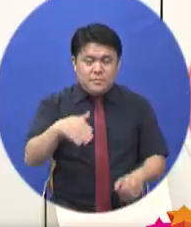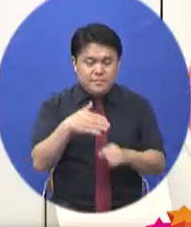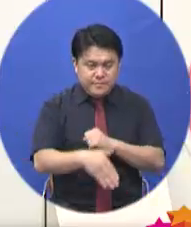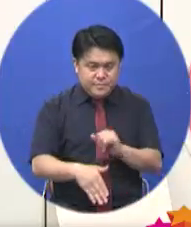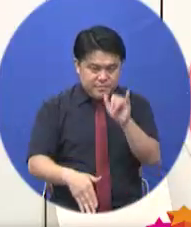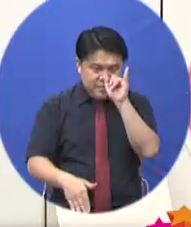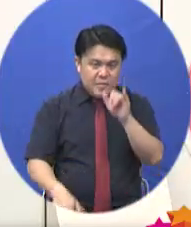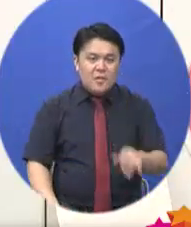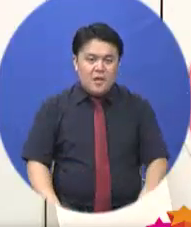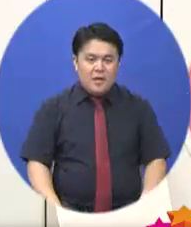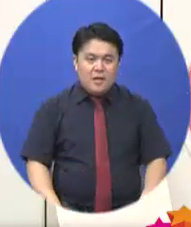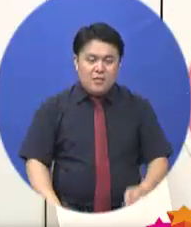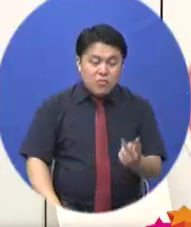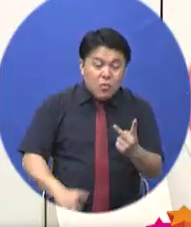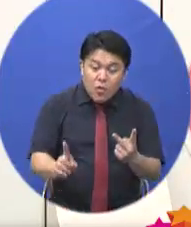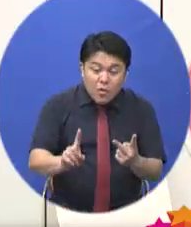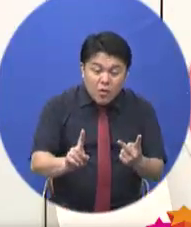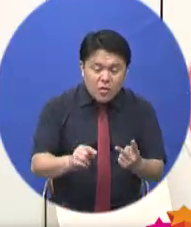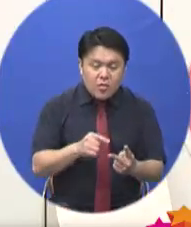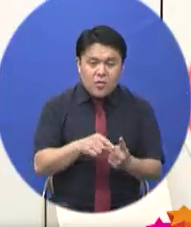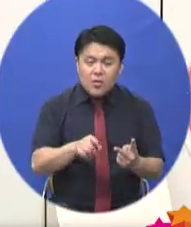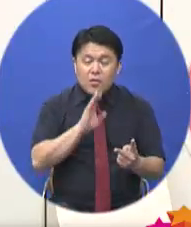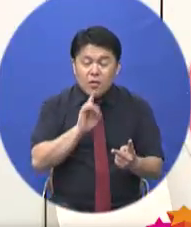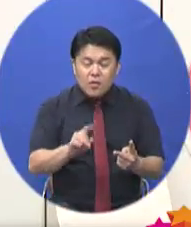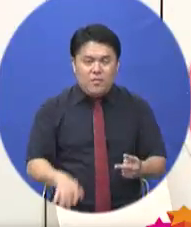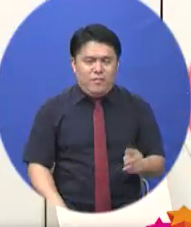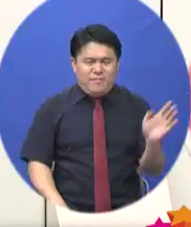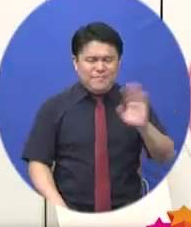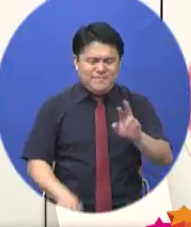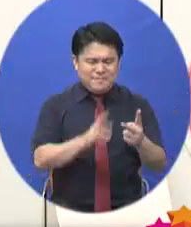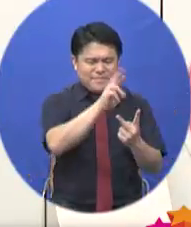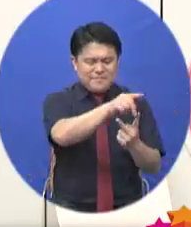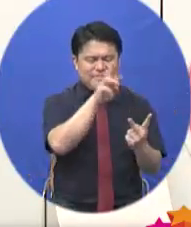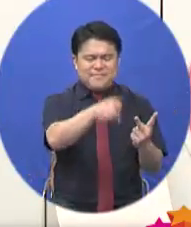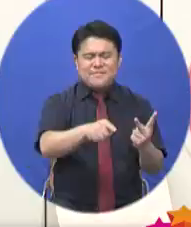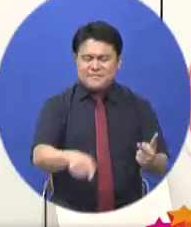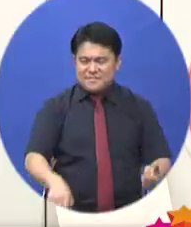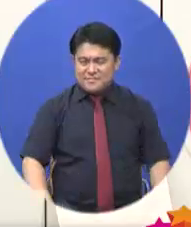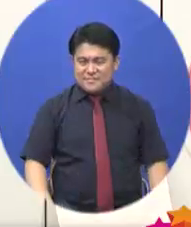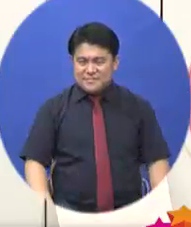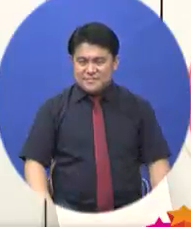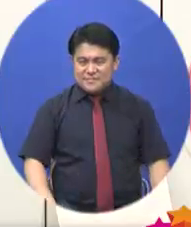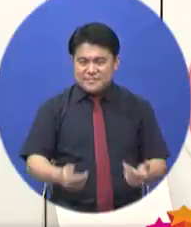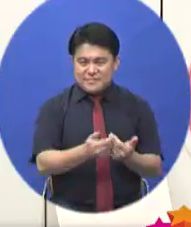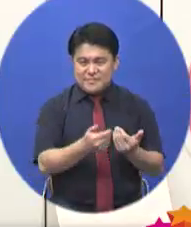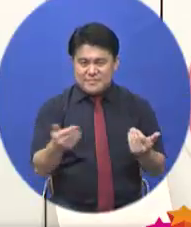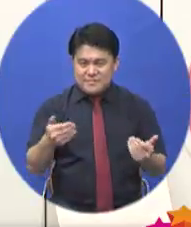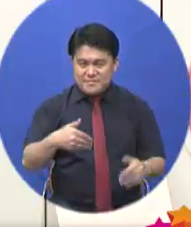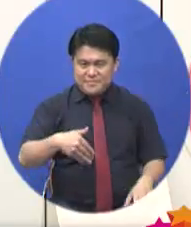이렇게 부르는 그렇게 거예요. 하는데 어떤 게 맞는 거예요? 원은요. 네. 그 둘 다 틀려요. 예. 어떤 게 맞는